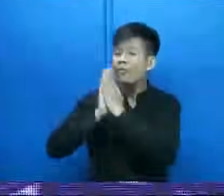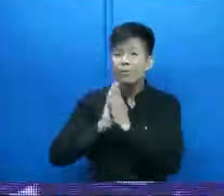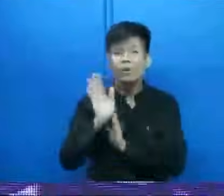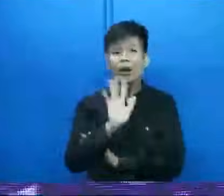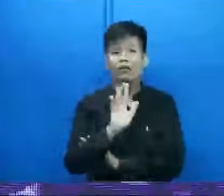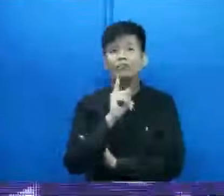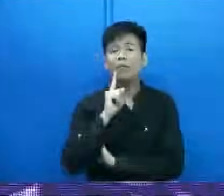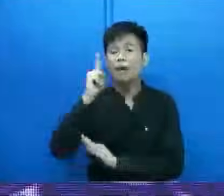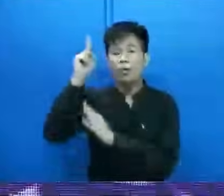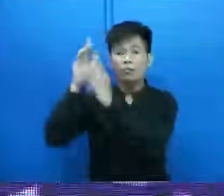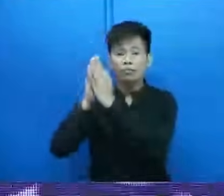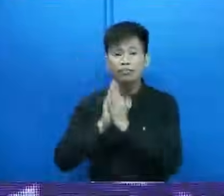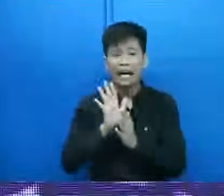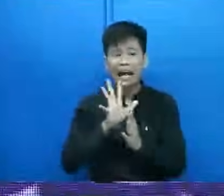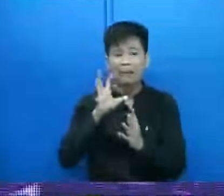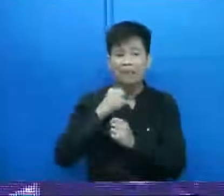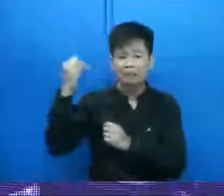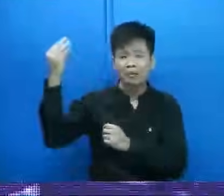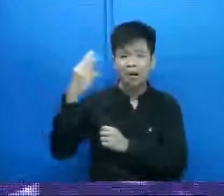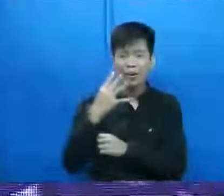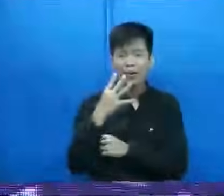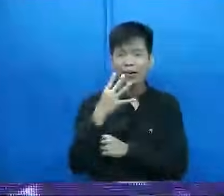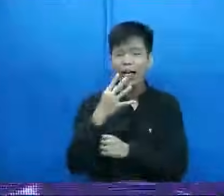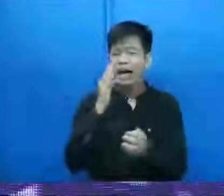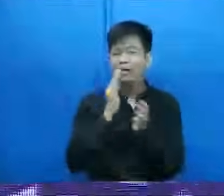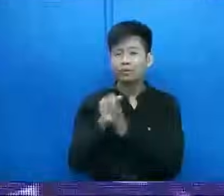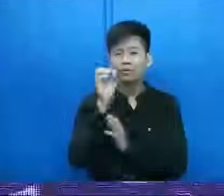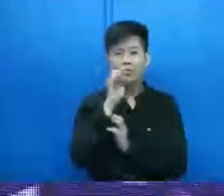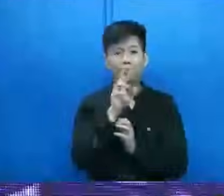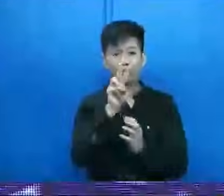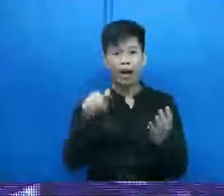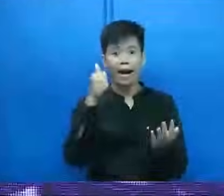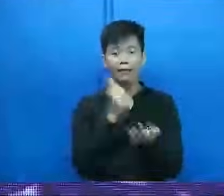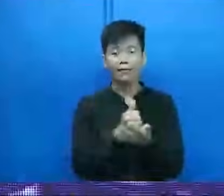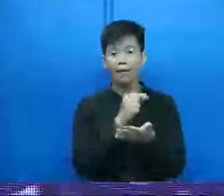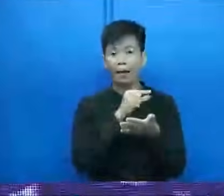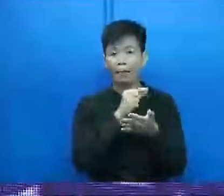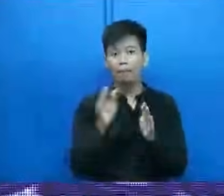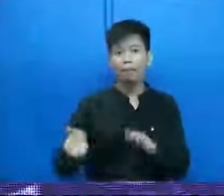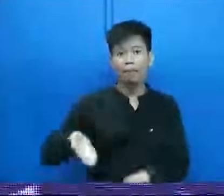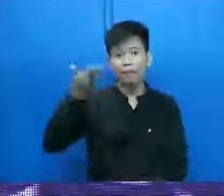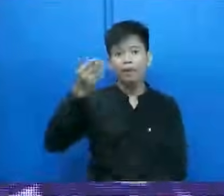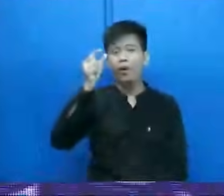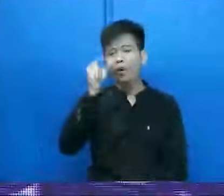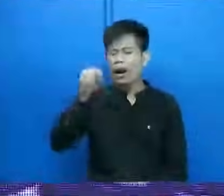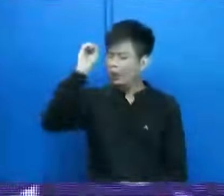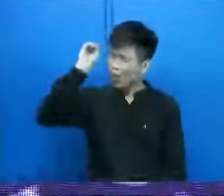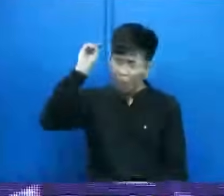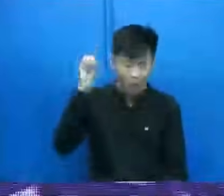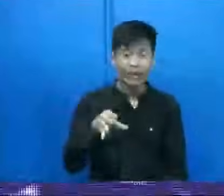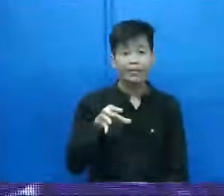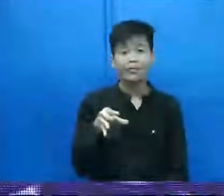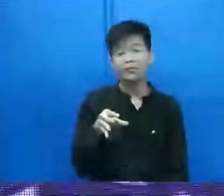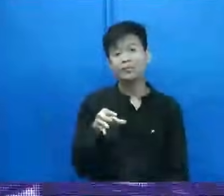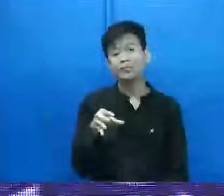Karena orang yang tidak mendapatkan ampunan Allah di bulan Ramadan langsung disebut di dua hadis Nabi sebagai orang paling rugi, yang disebut